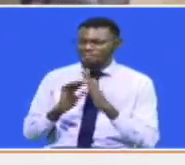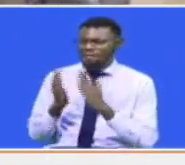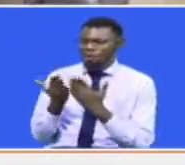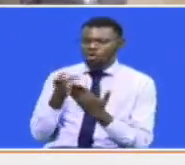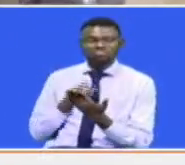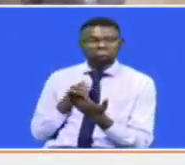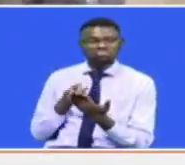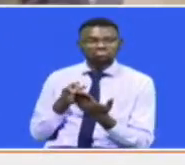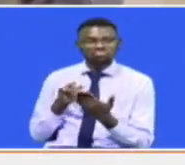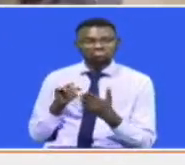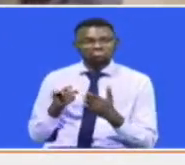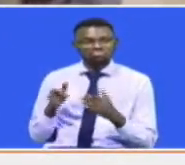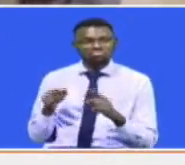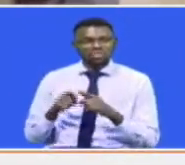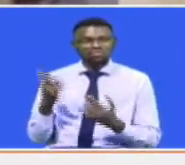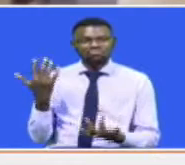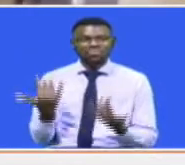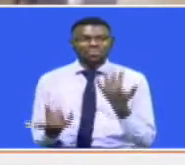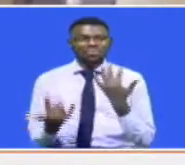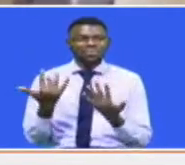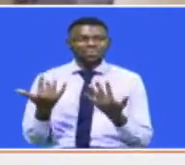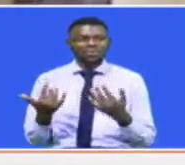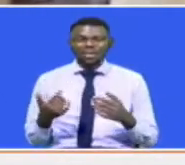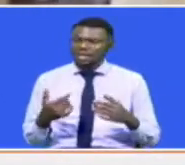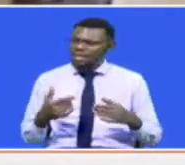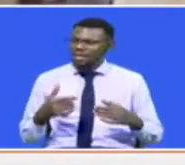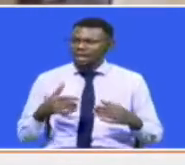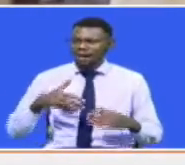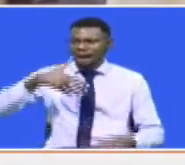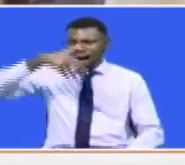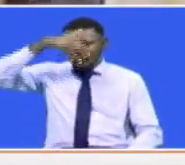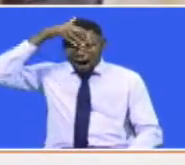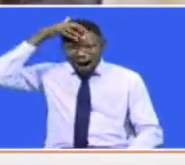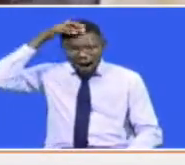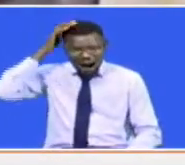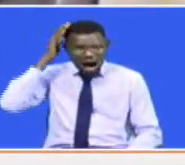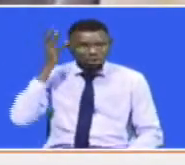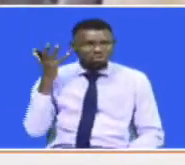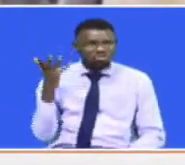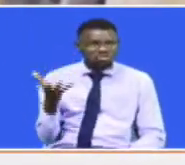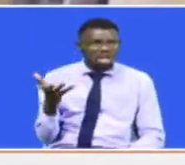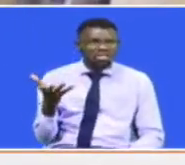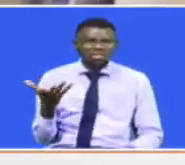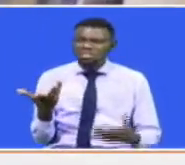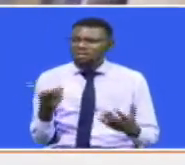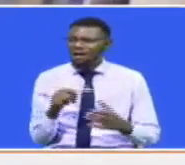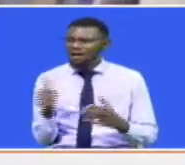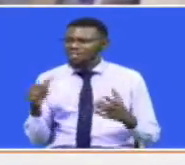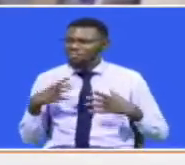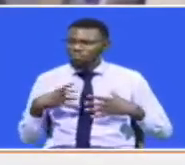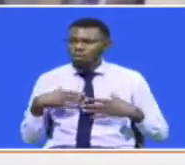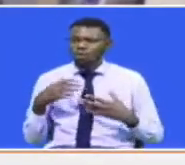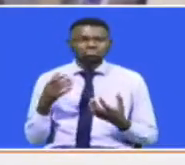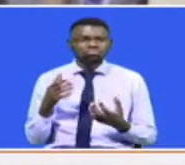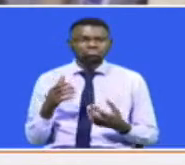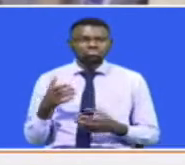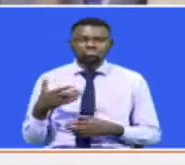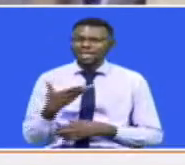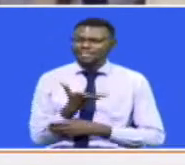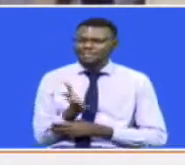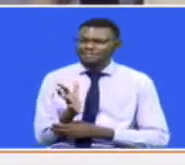Nalikuwa motoni, nalikuwa katika vinywa vya simba, nalikuwa katika vinywa vya tupu, lakini Mungu